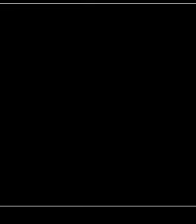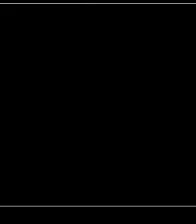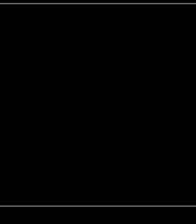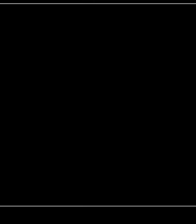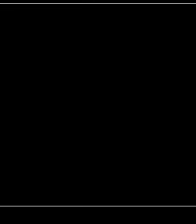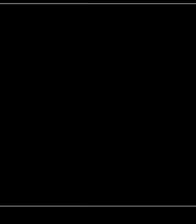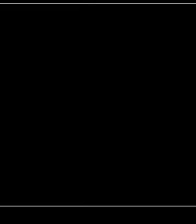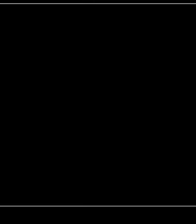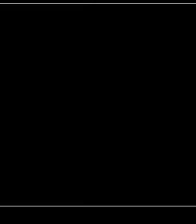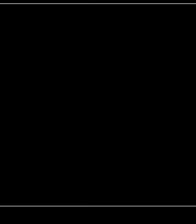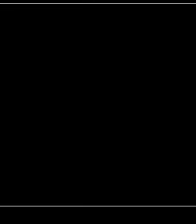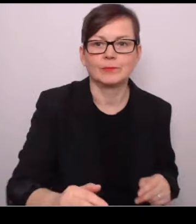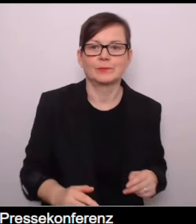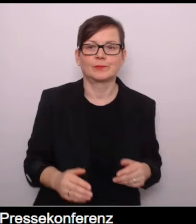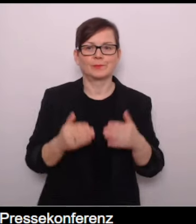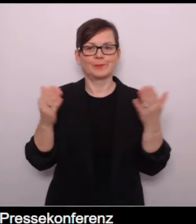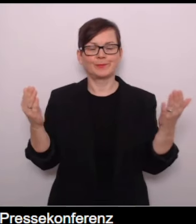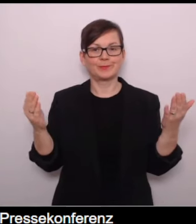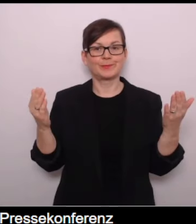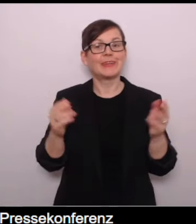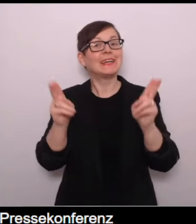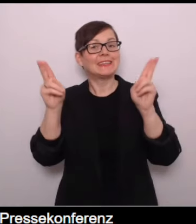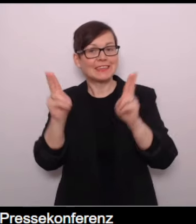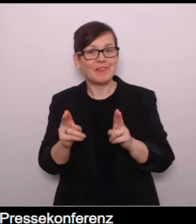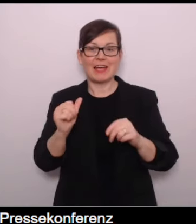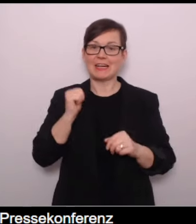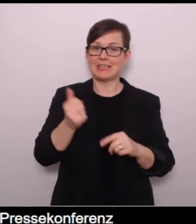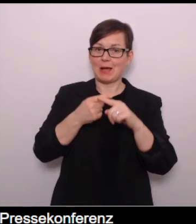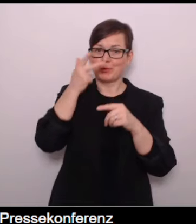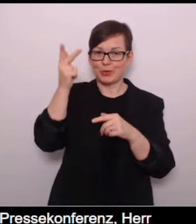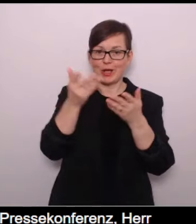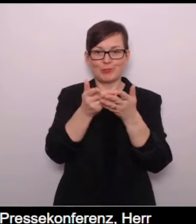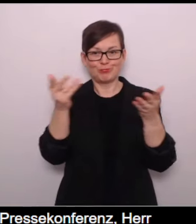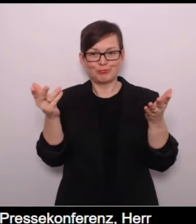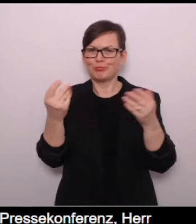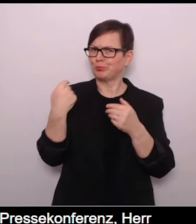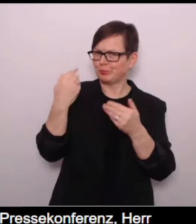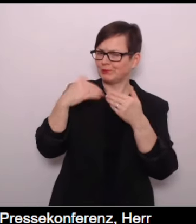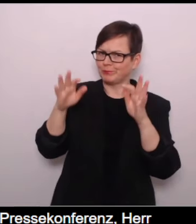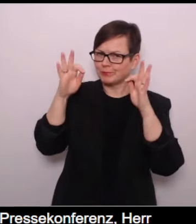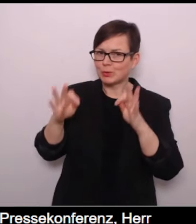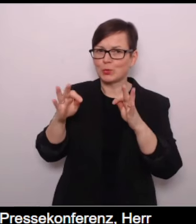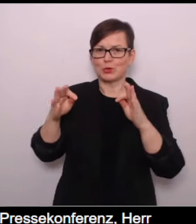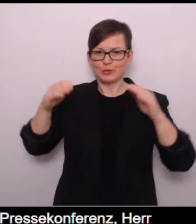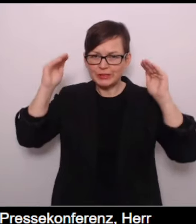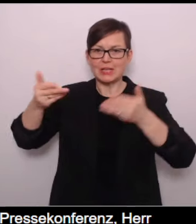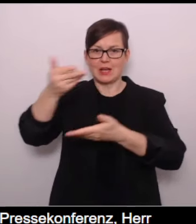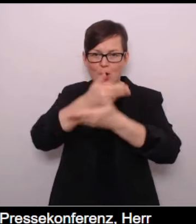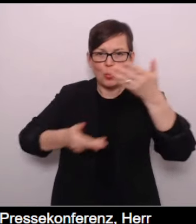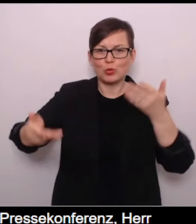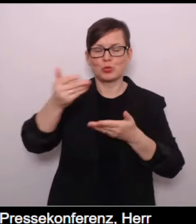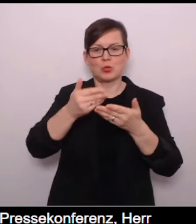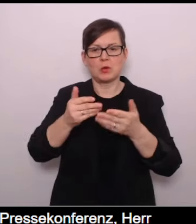Herr Ministerpräsident, bitteschön. Meine sehr verehrten Damen und Herren, schönen guten Tag. Das war eine super Klausur. Also, gerade in diesen schweren Zeiten